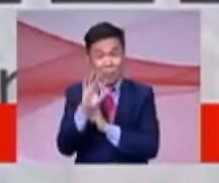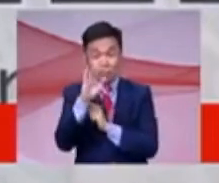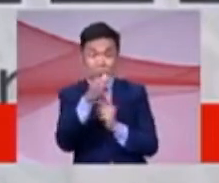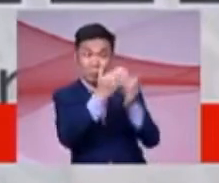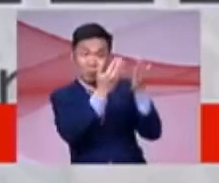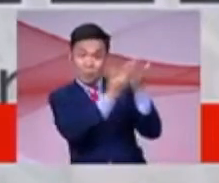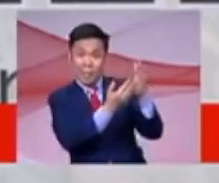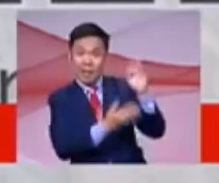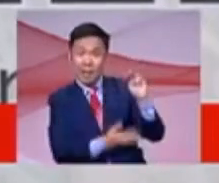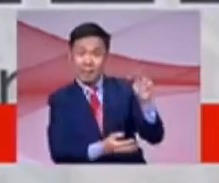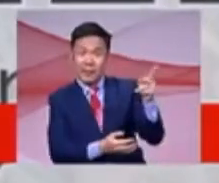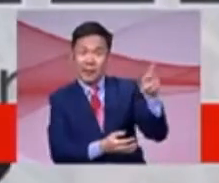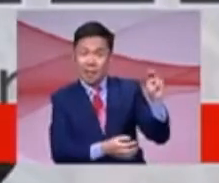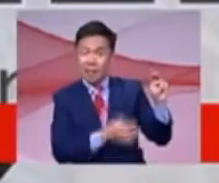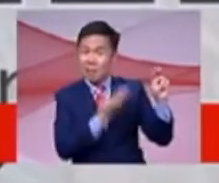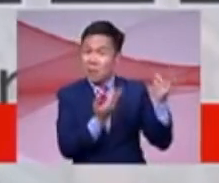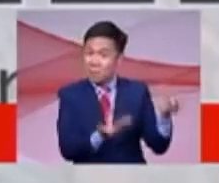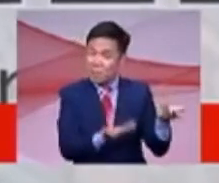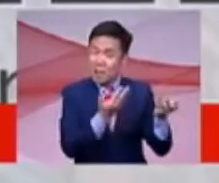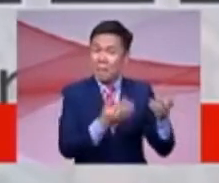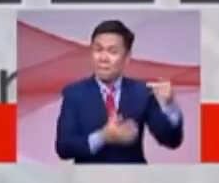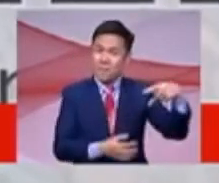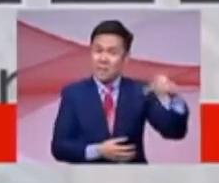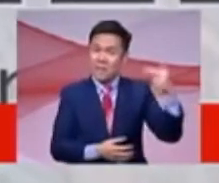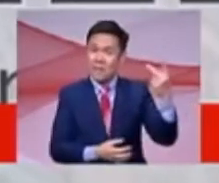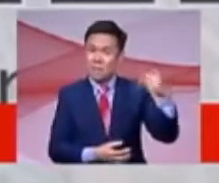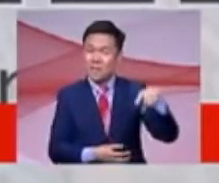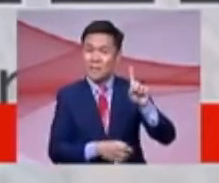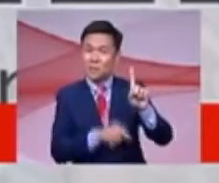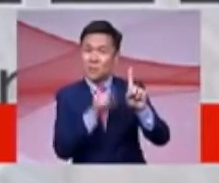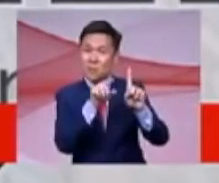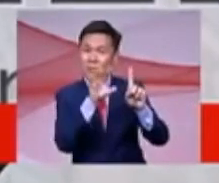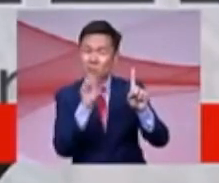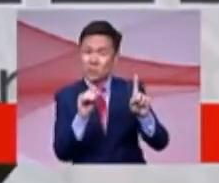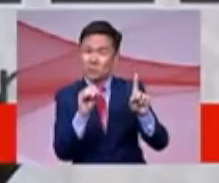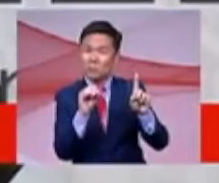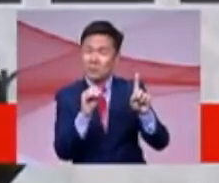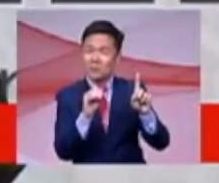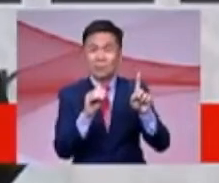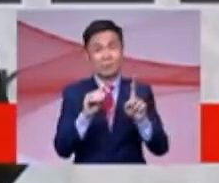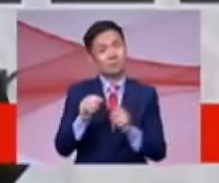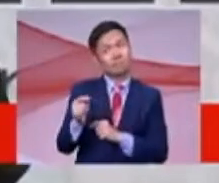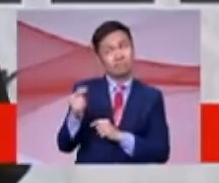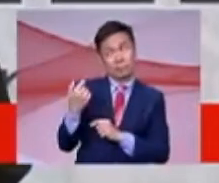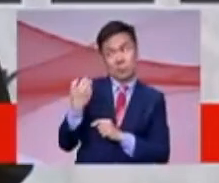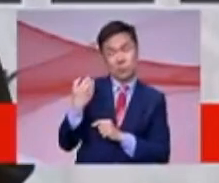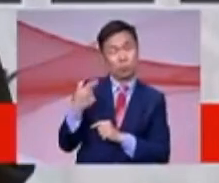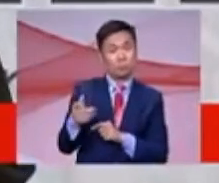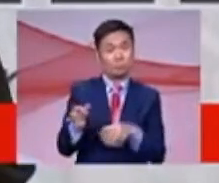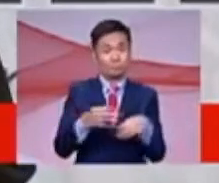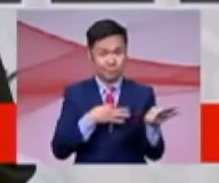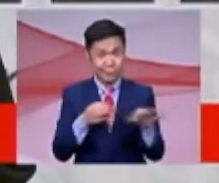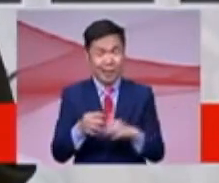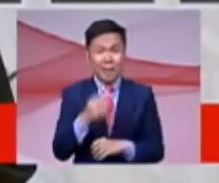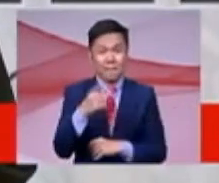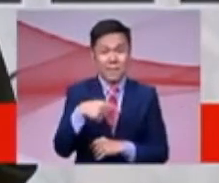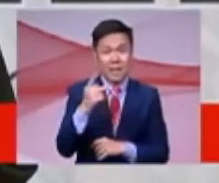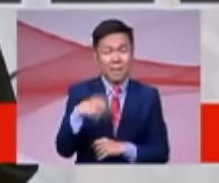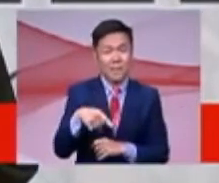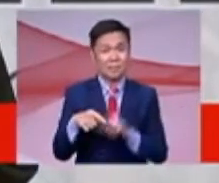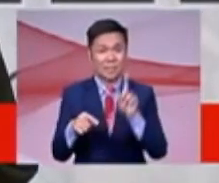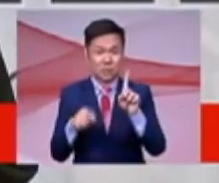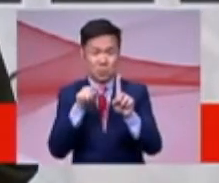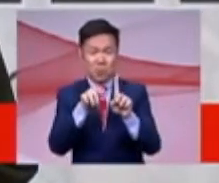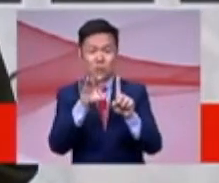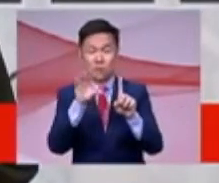MKN untuk mewujudkan semula seperti mana PKP 1.0, di mana Tan Sri sendiri pernah menyatakan bahawa penguasaan PKP 1.0 itu